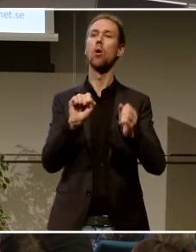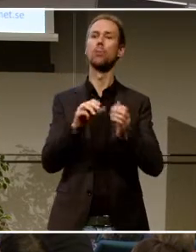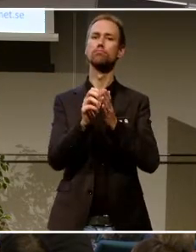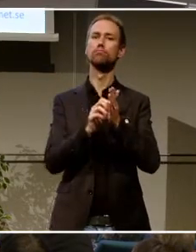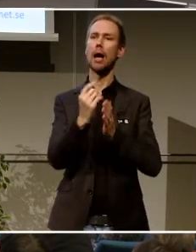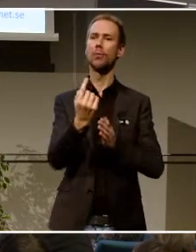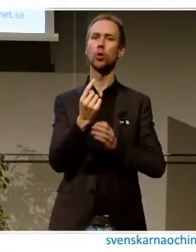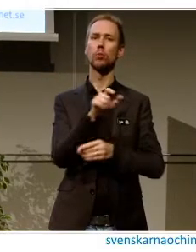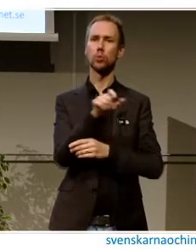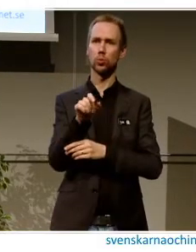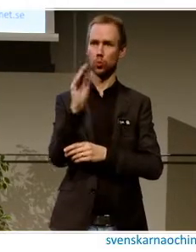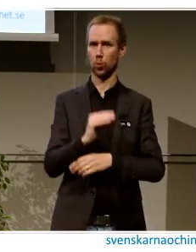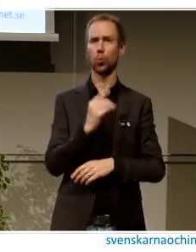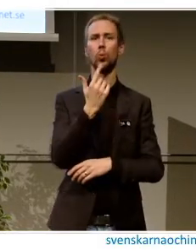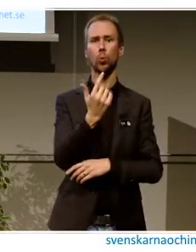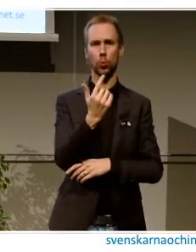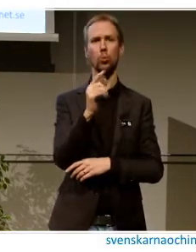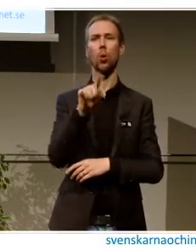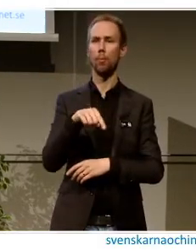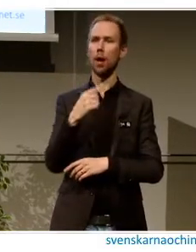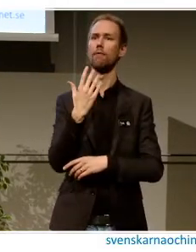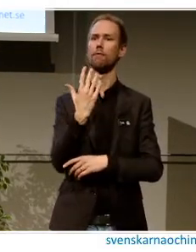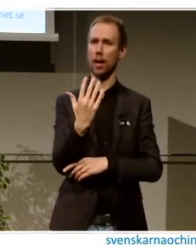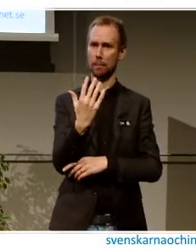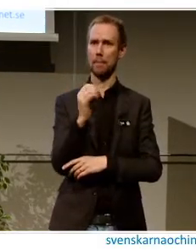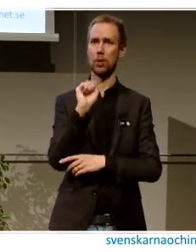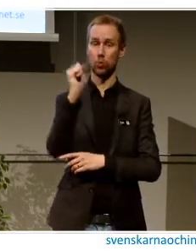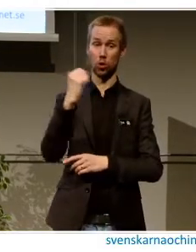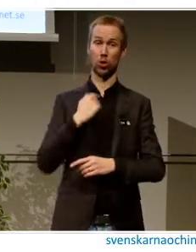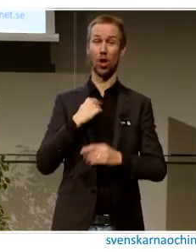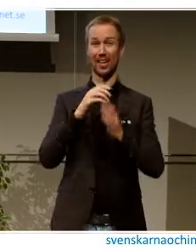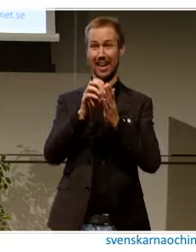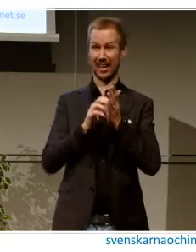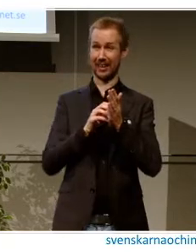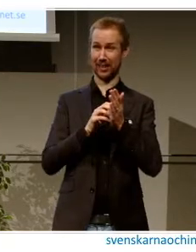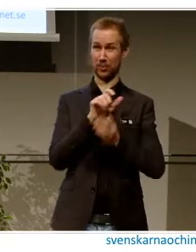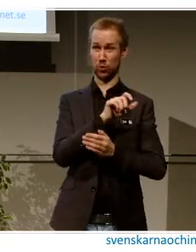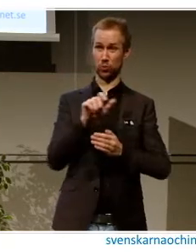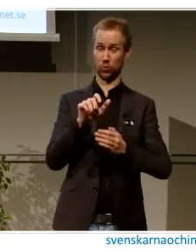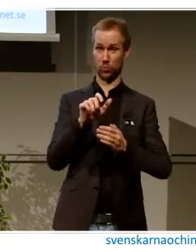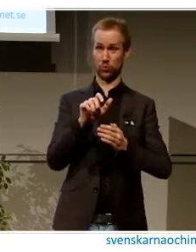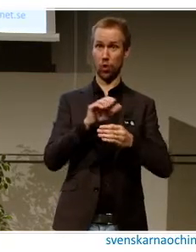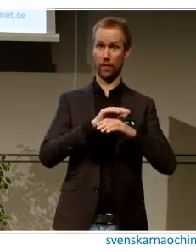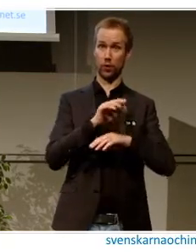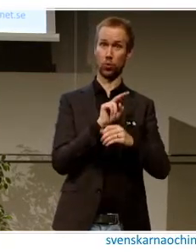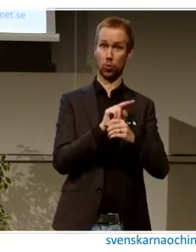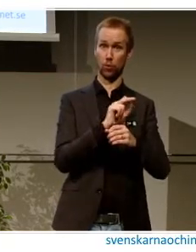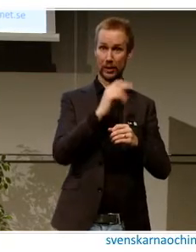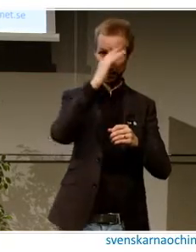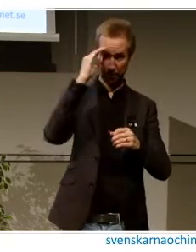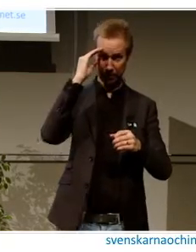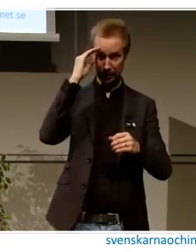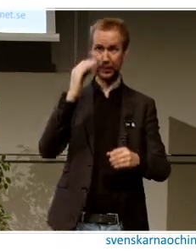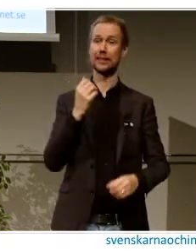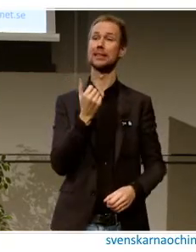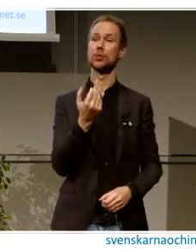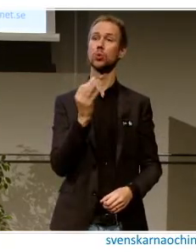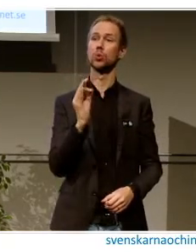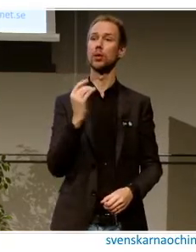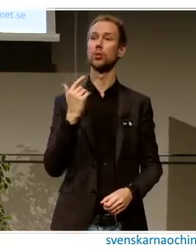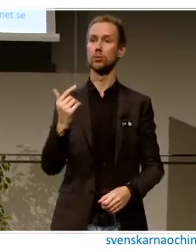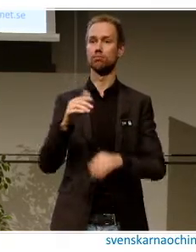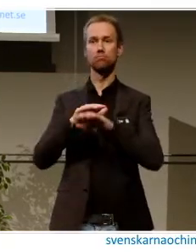blir det 7,5 miljoner och jag räknar bara från 12 år uppåt när jag pratar om det här. Det är 600 000 som inte är dagliga och